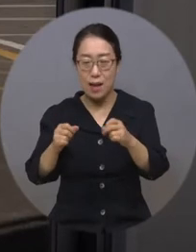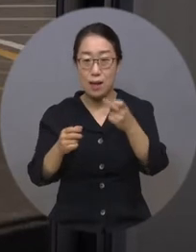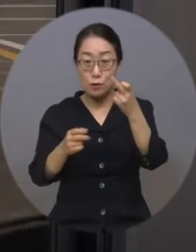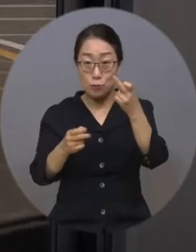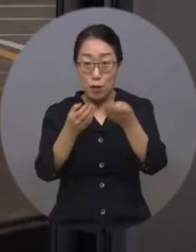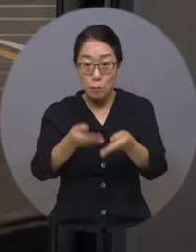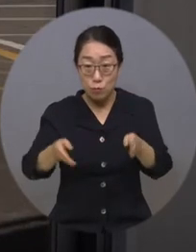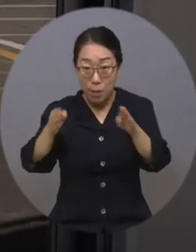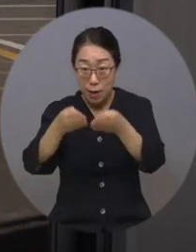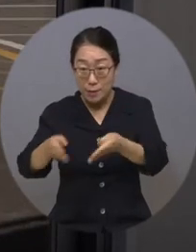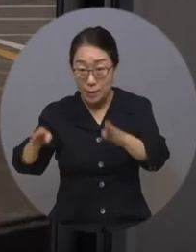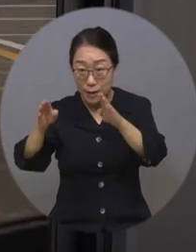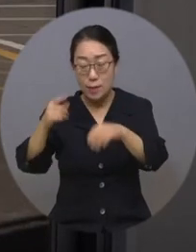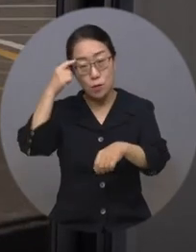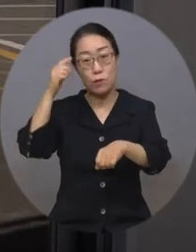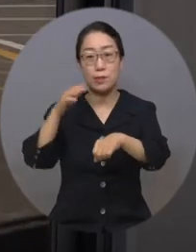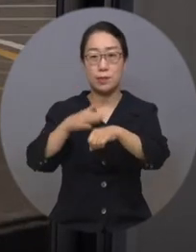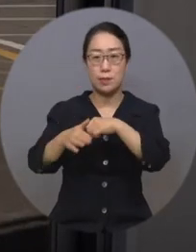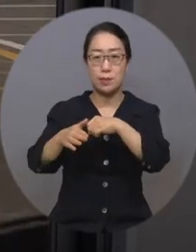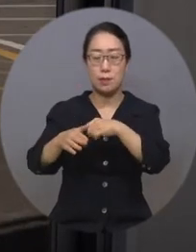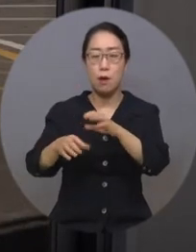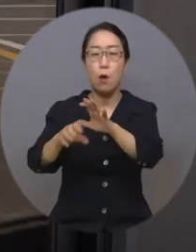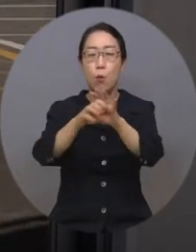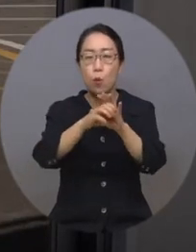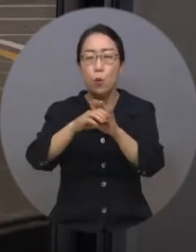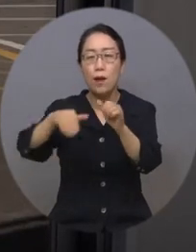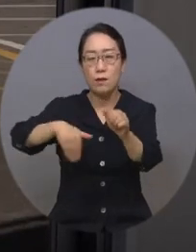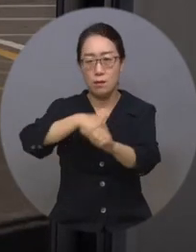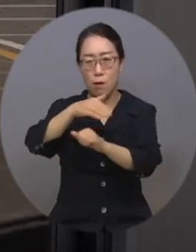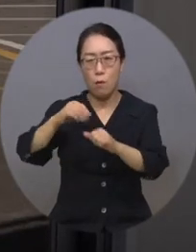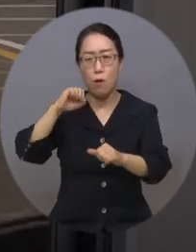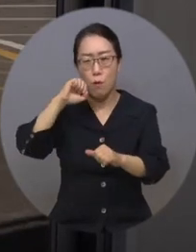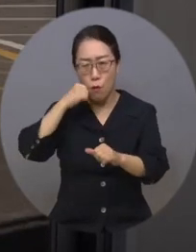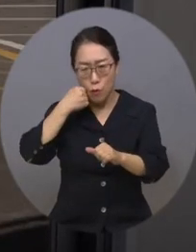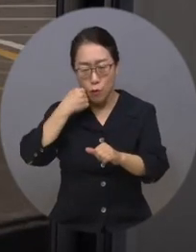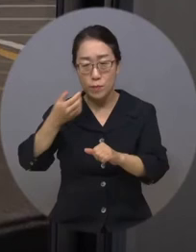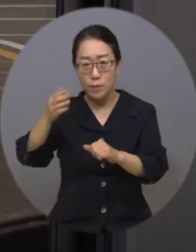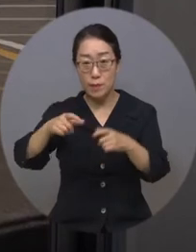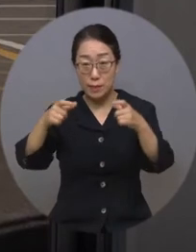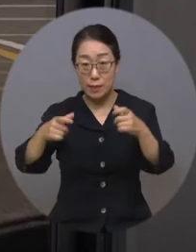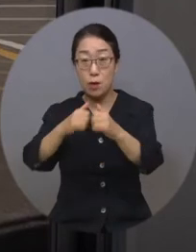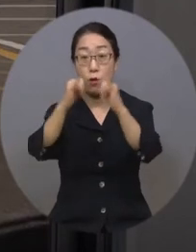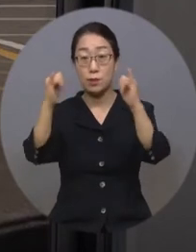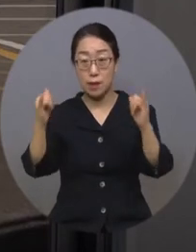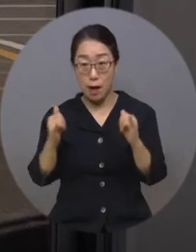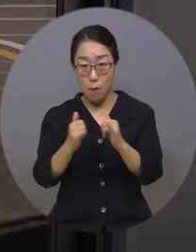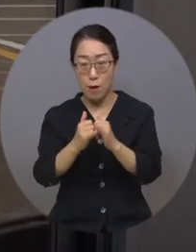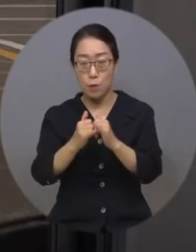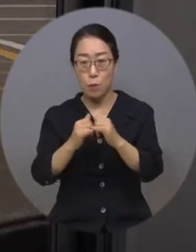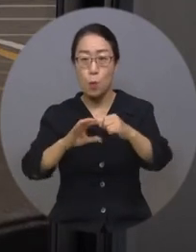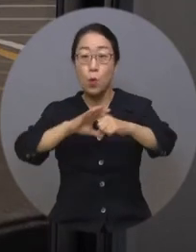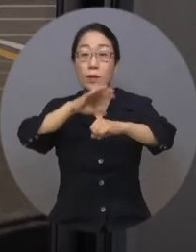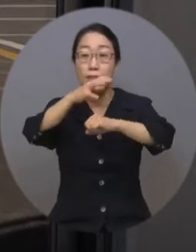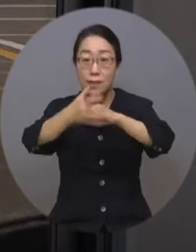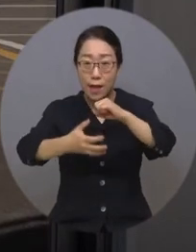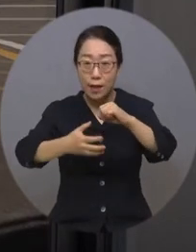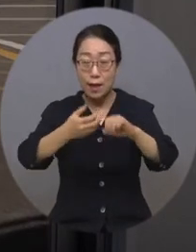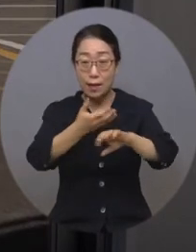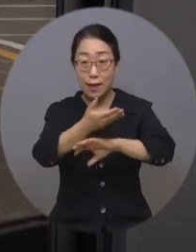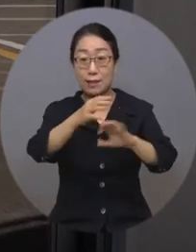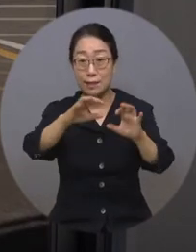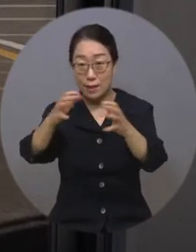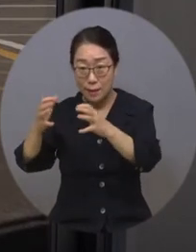바스켓의 정신은 코로나19의 어려운 상황 속에서도 지역사회는 물론 지구촌 빈민국들을